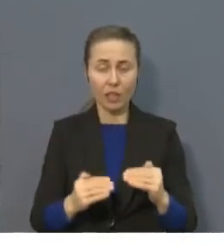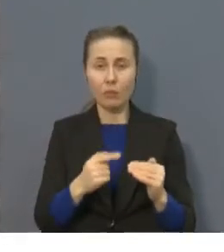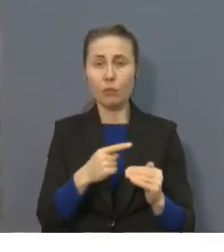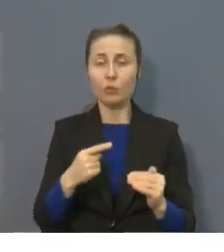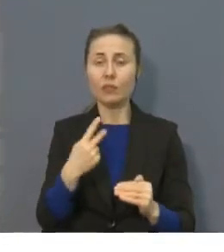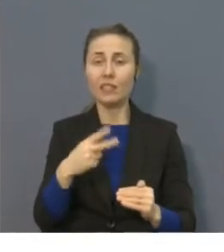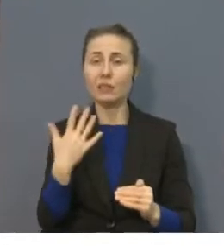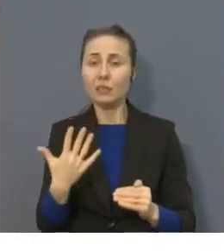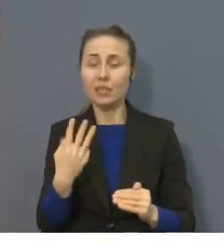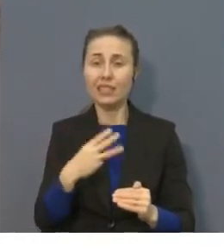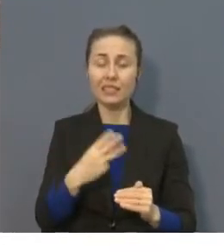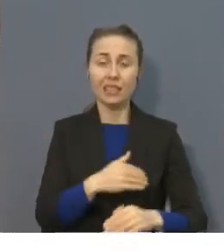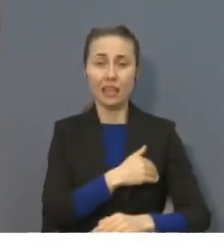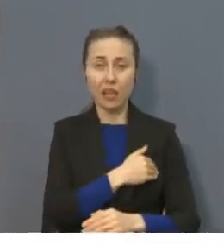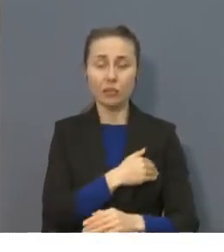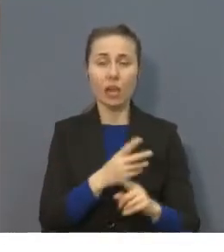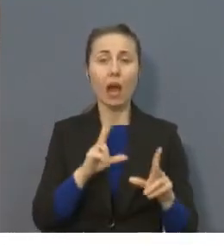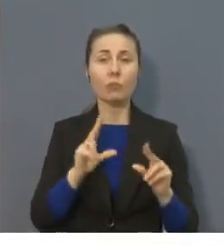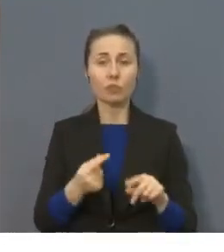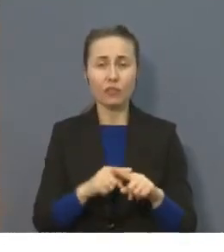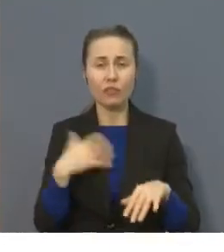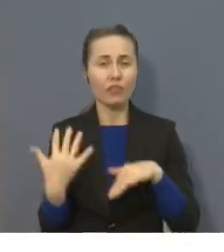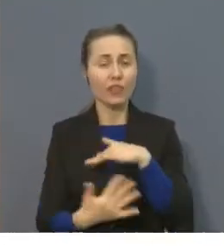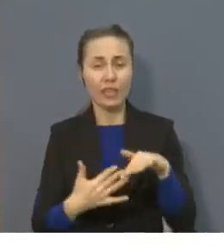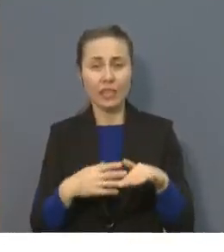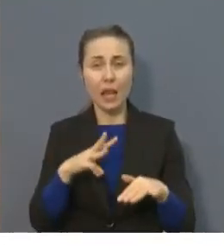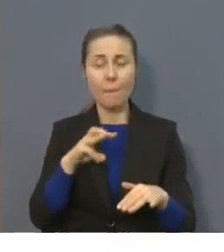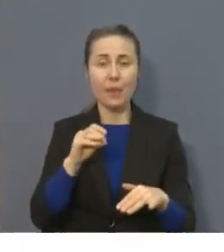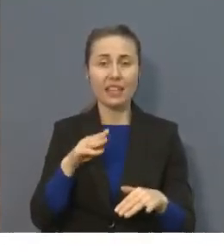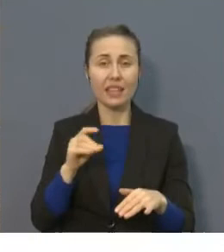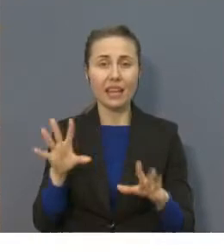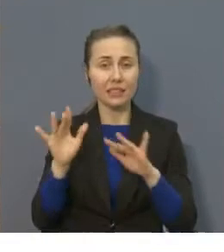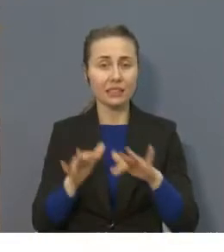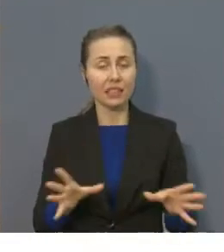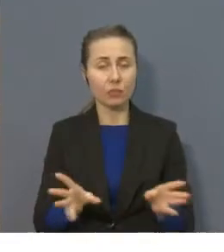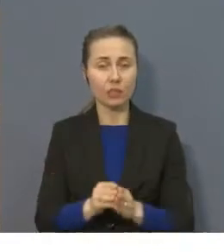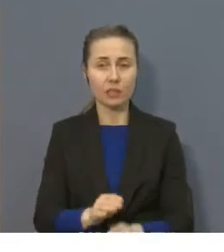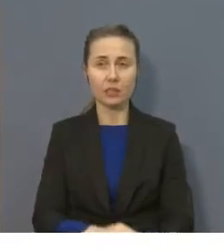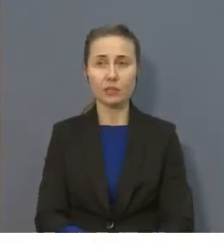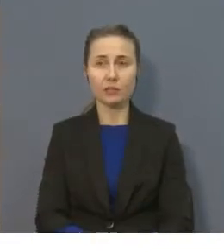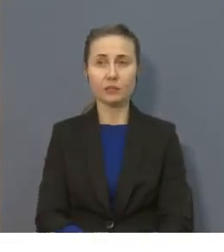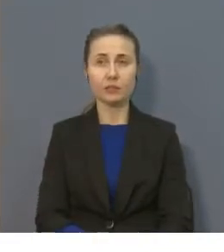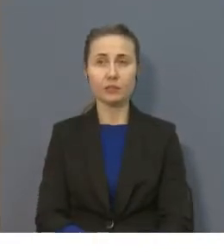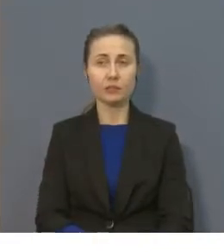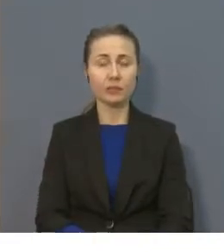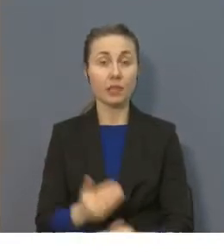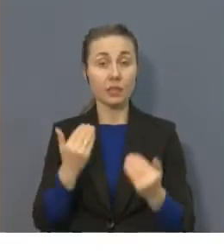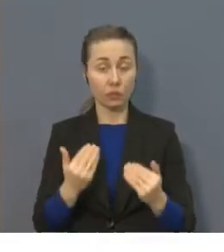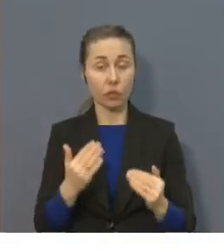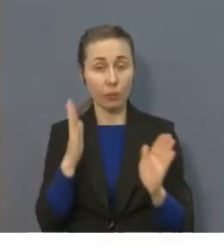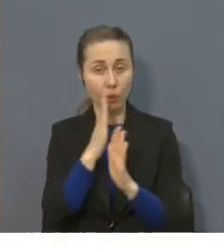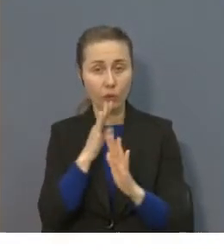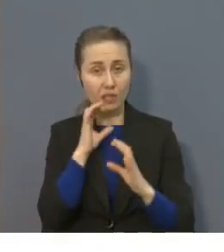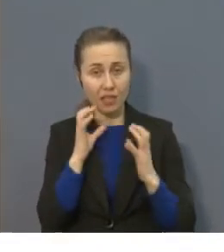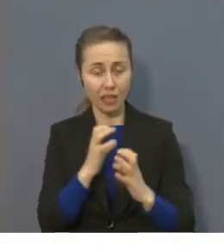батыстан соққан желдің жылдамдығы 23-28 метр секундқа дейін жету ықтимал. Сегодня под влиянием ложбинных